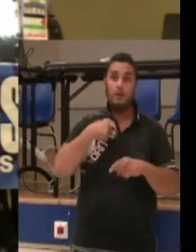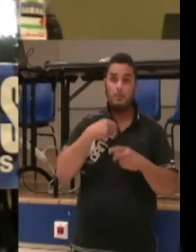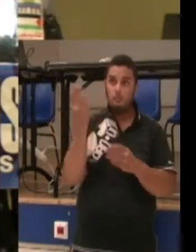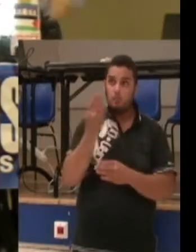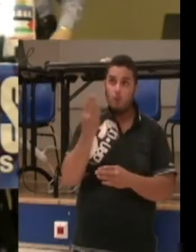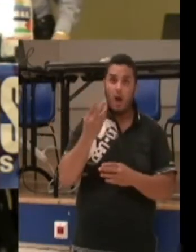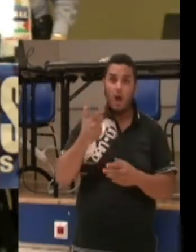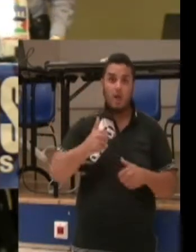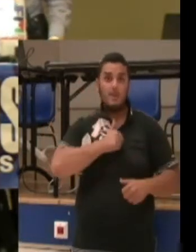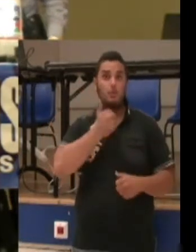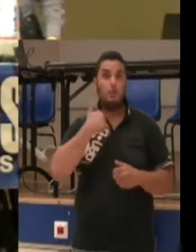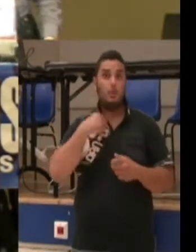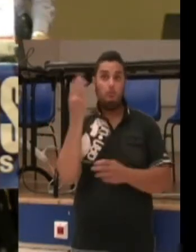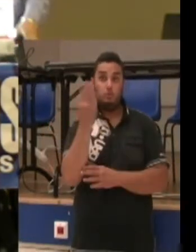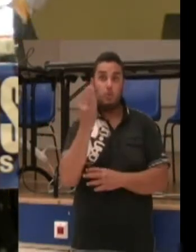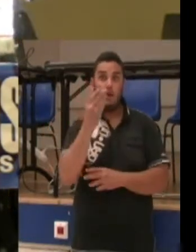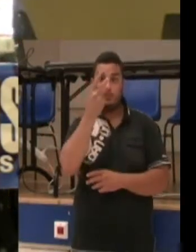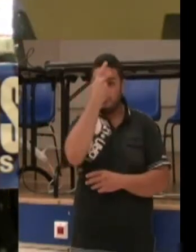son indépendance.